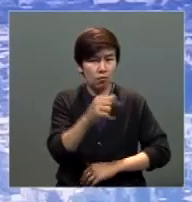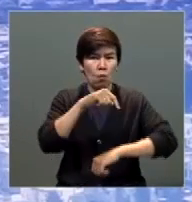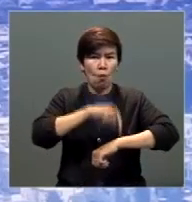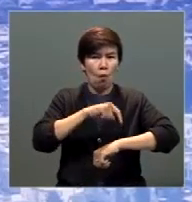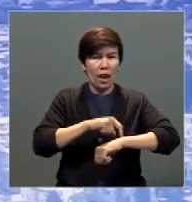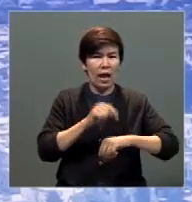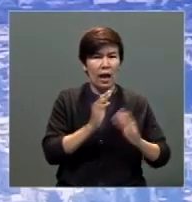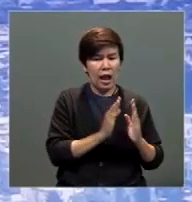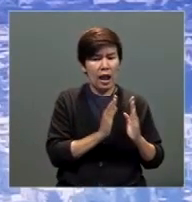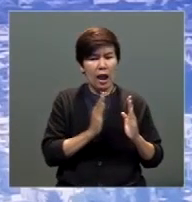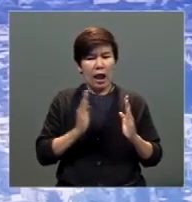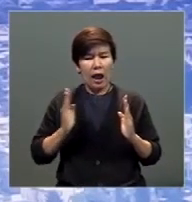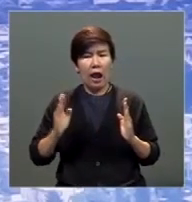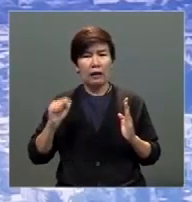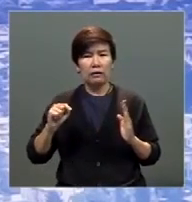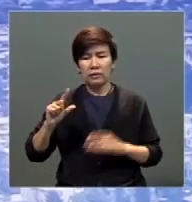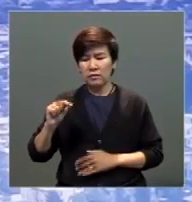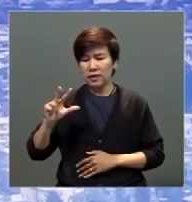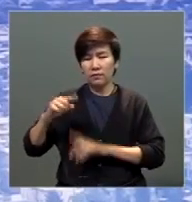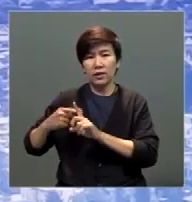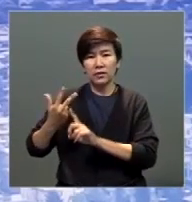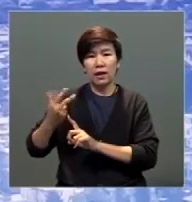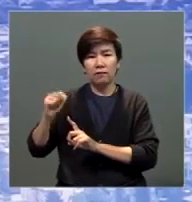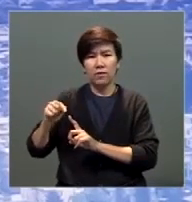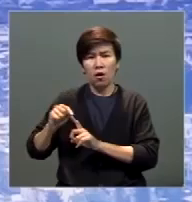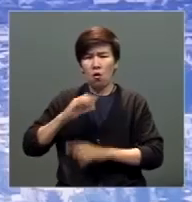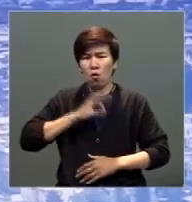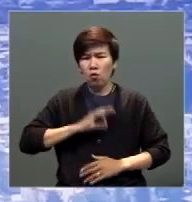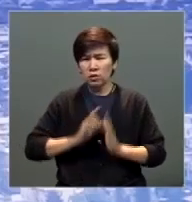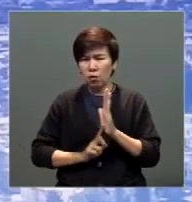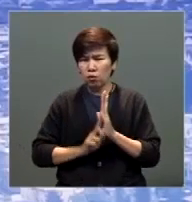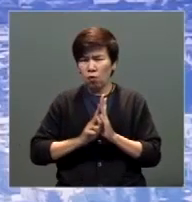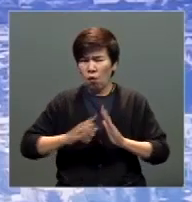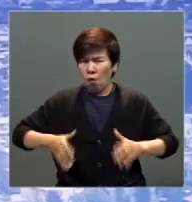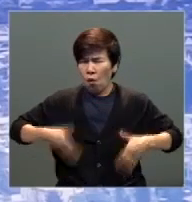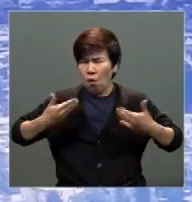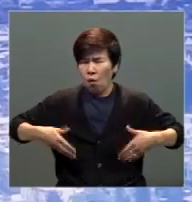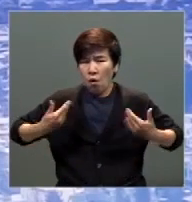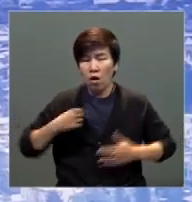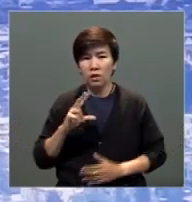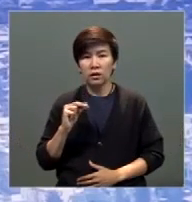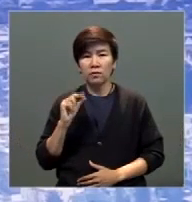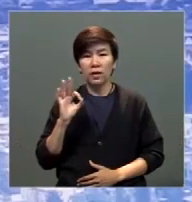มีนาคมและเข้ารับการตรวจที่โรงพยาบาลแห่งหนึ่งนะครับในกรุงเทพฯแล้วก็ได้อย่ากลับไปรับประทานที่บ้านแต่อาการก็ไม่ดีขึ้นจึงเข้ารับการรักษาอีกครั้งหนึ่งนะครับอะนี้ทิ้งช่วงไว้ห่างหน่อยนึงนั้นเป็นวันที่23มีนาคมด้วยการไข้สูง 39.5องศาเซลเซียสปวดเมื่อยตามตัวหายใจลำบากและก็เสมหะเพิ่มขึ้นตอนนั้นก็จึงได้ส่งตรวจหาเชื้อ